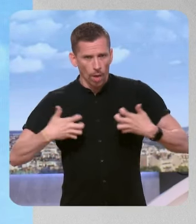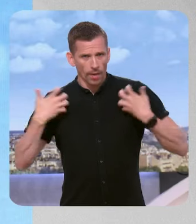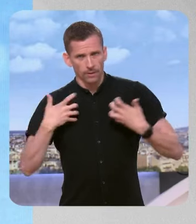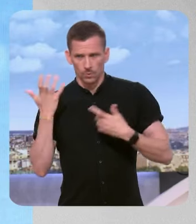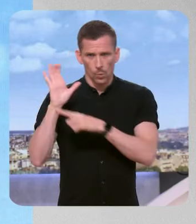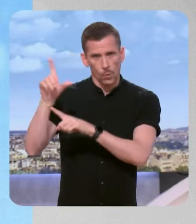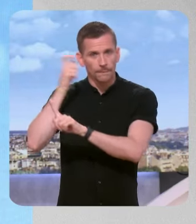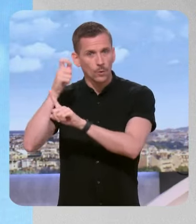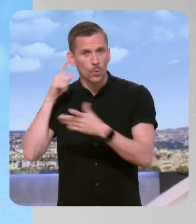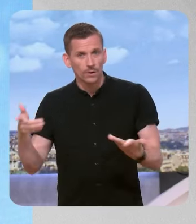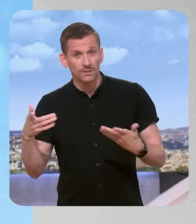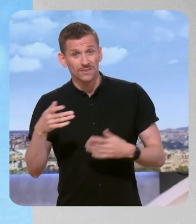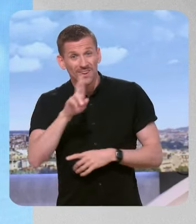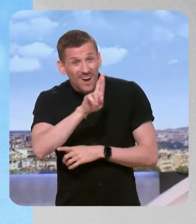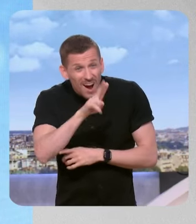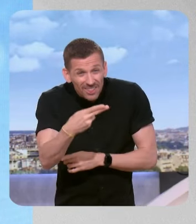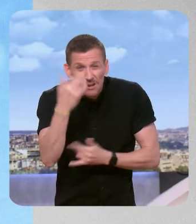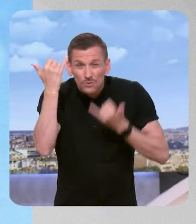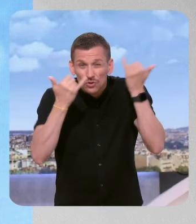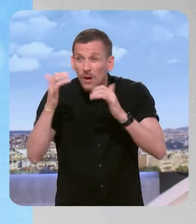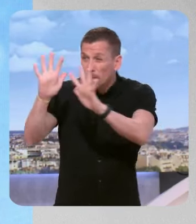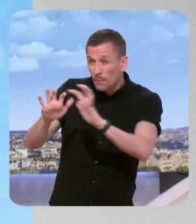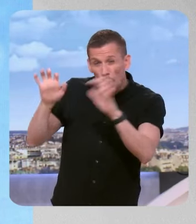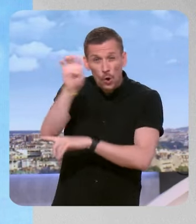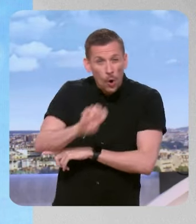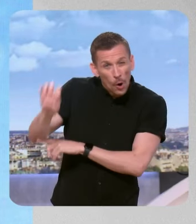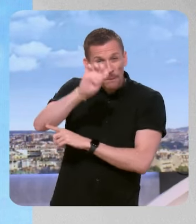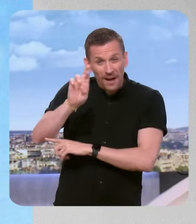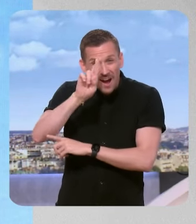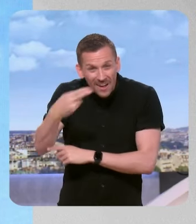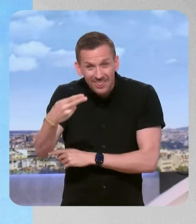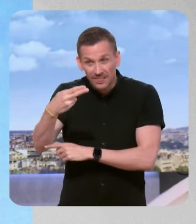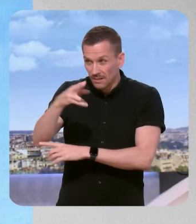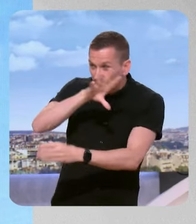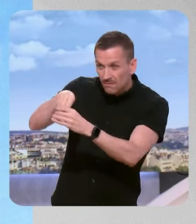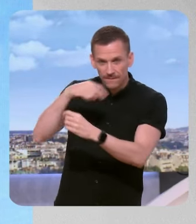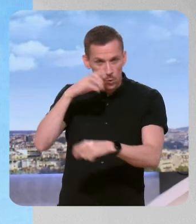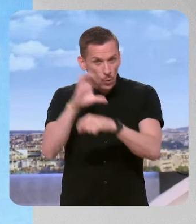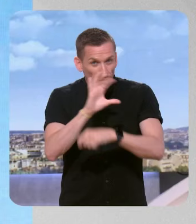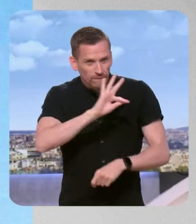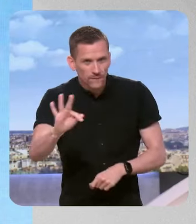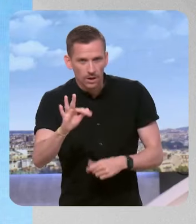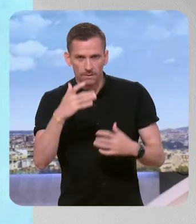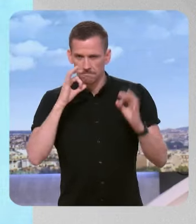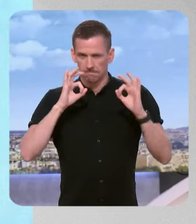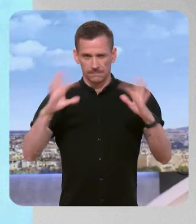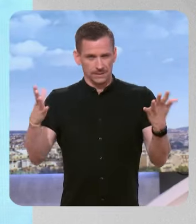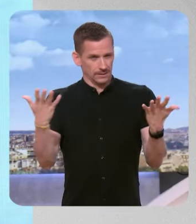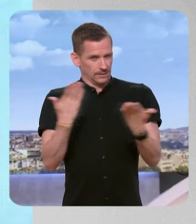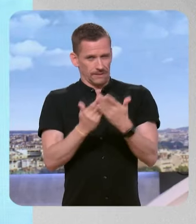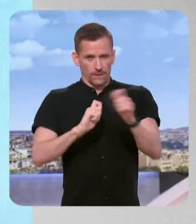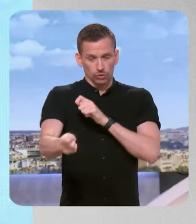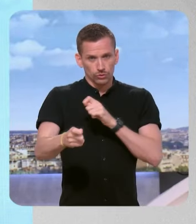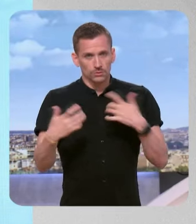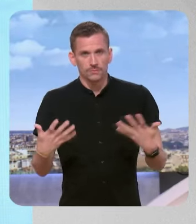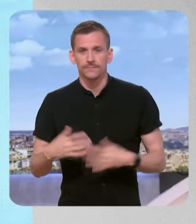rassemblement national au Parlement européen qui représente la France et bien ça ne fait pas bouger du tout une ligne pour les intérêts de la France et donc les mécontents ils auraient pu